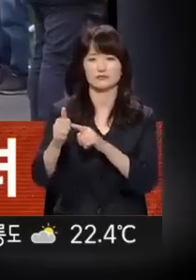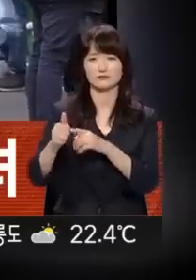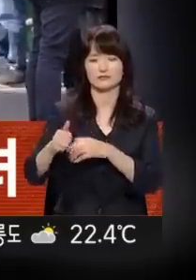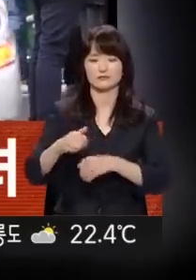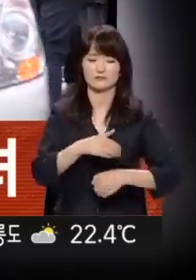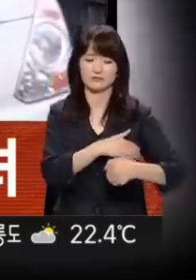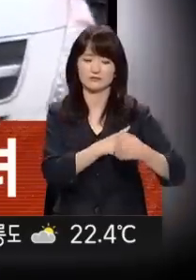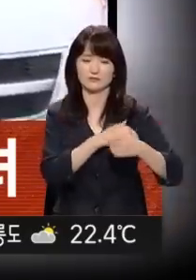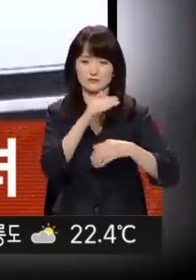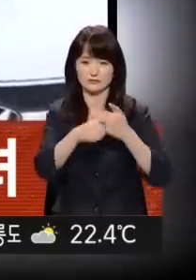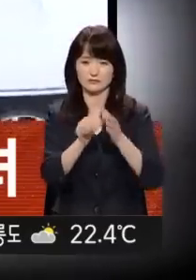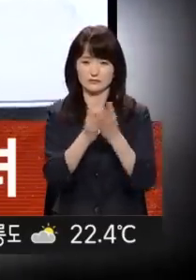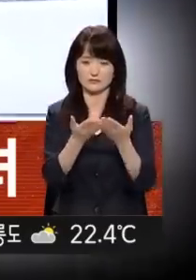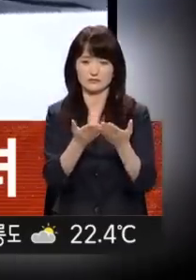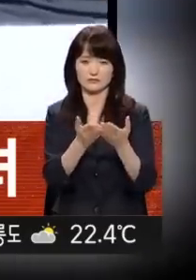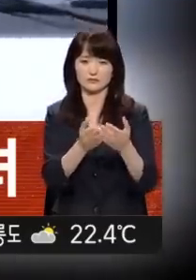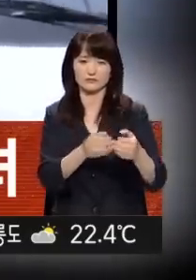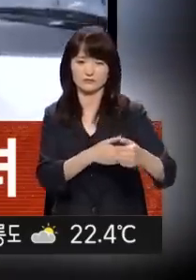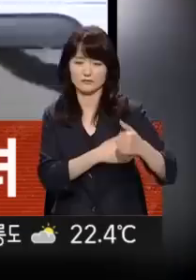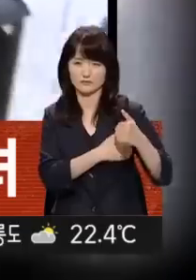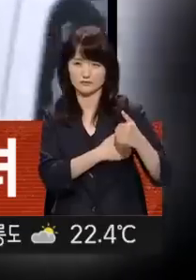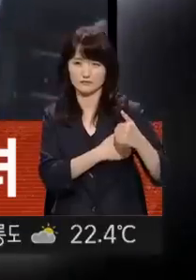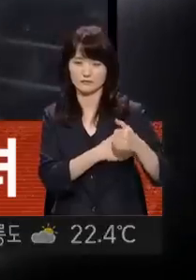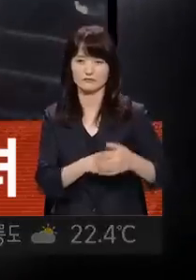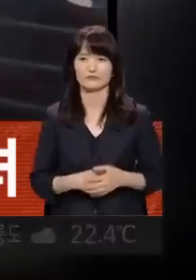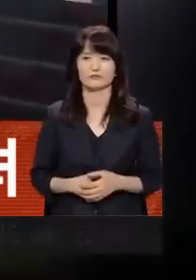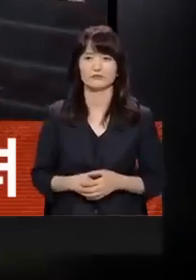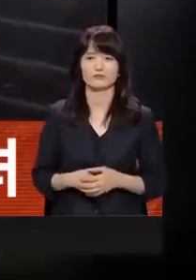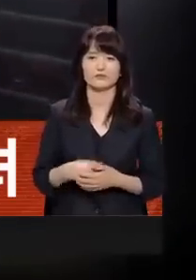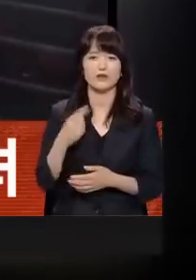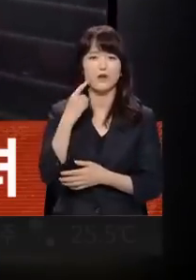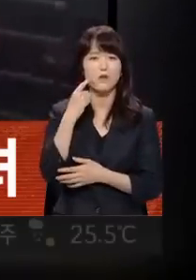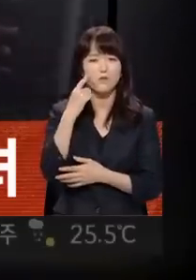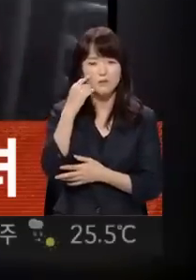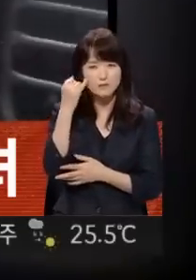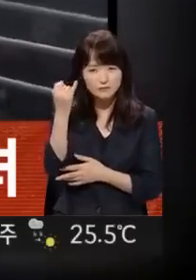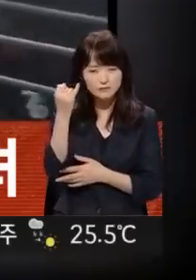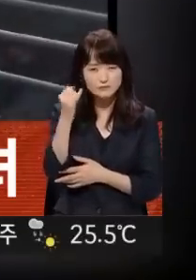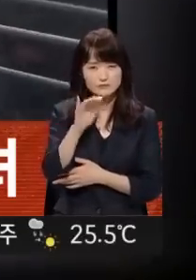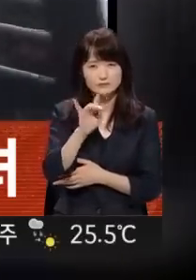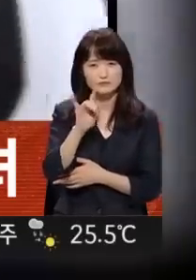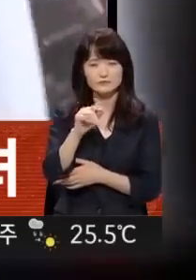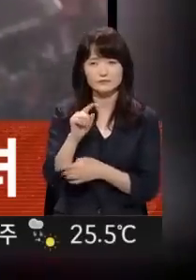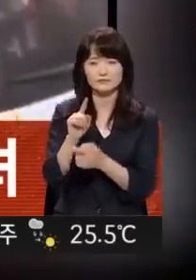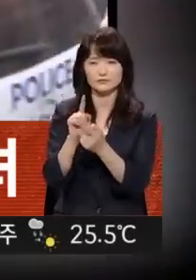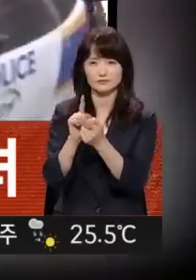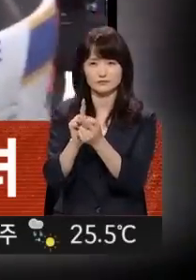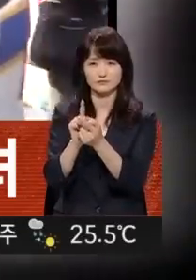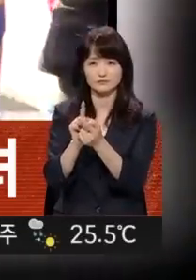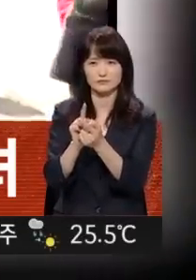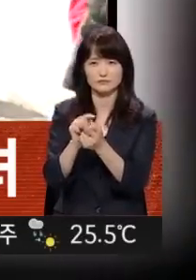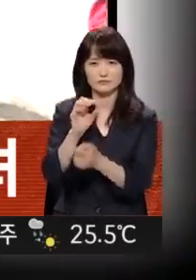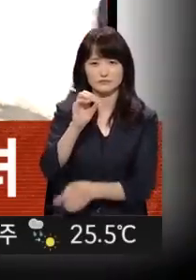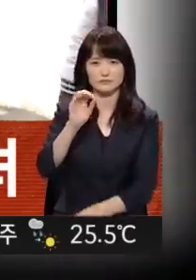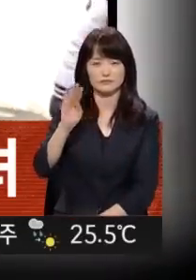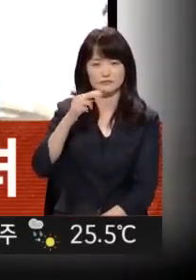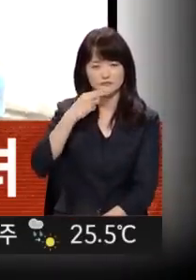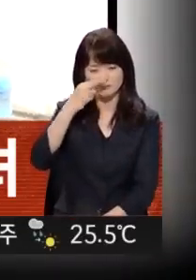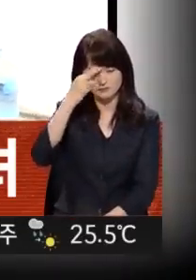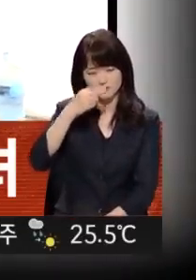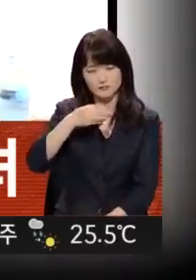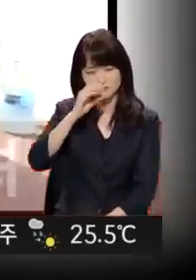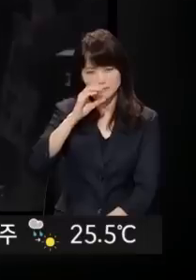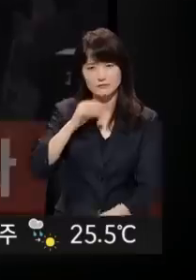아내 그러니까이 계모 백씨랑도 항상 손을 꼭 잡고 다니고 종종 맥주 마시고 그래서이 동네에서는 금슬이 굉장히